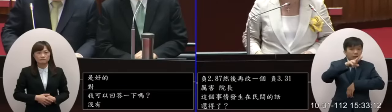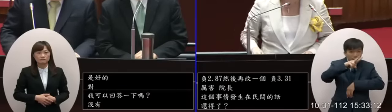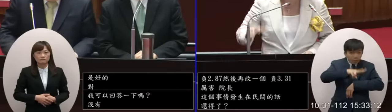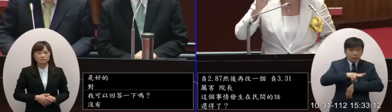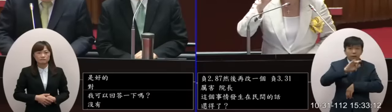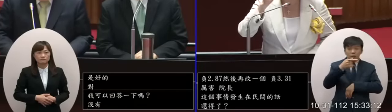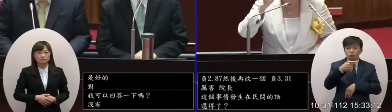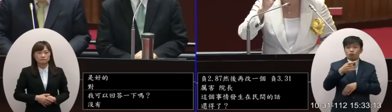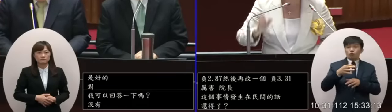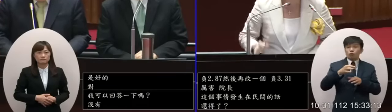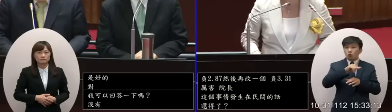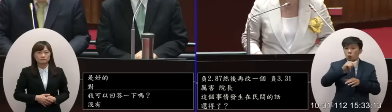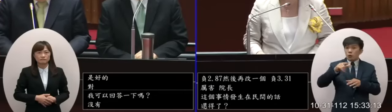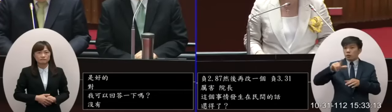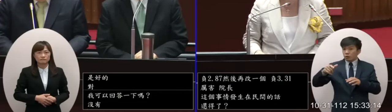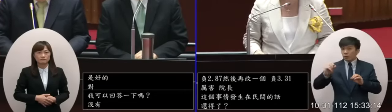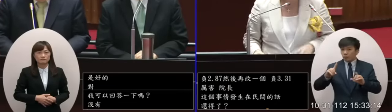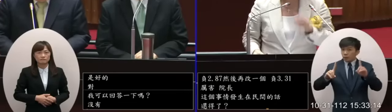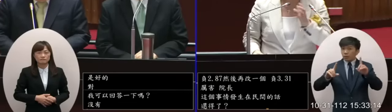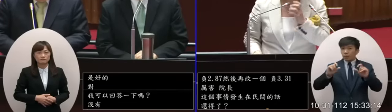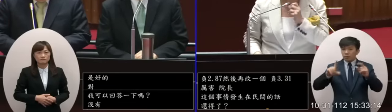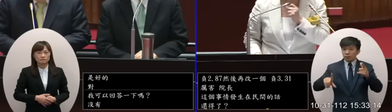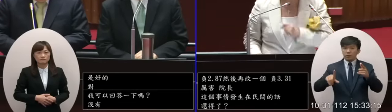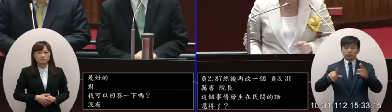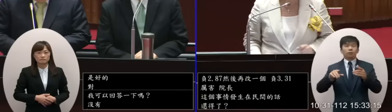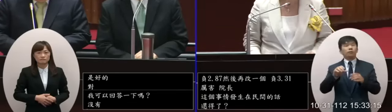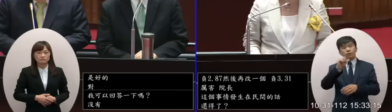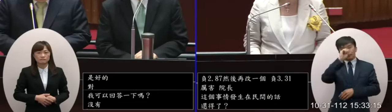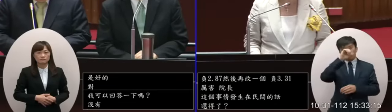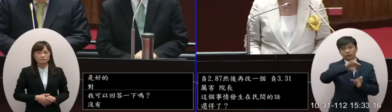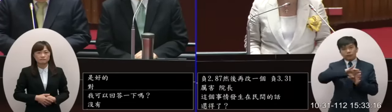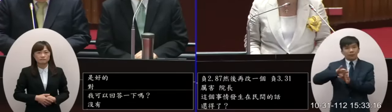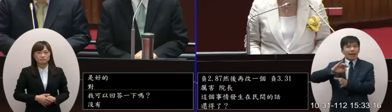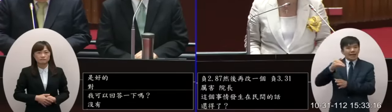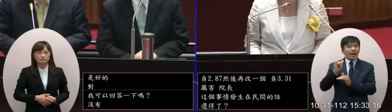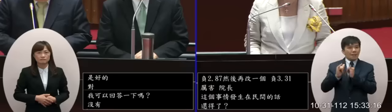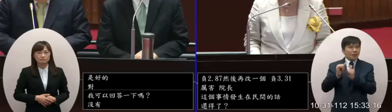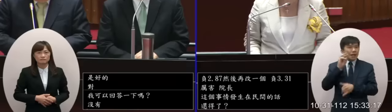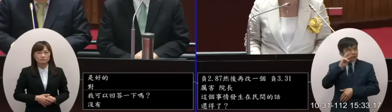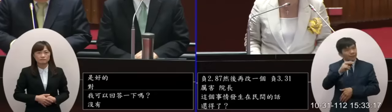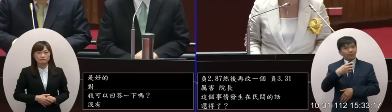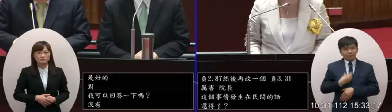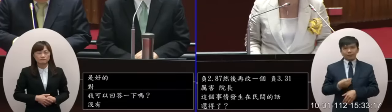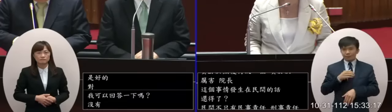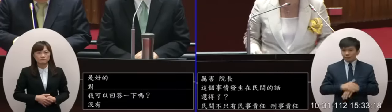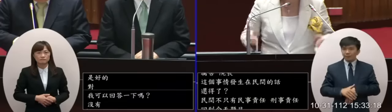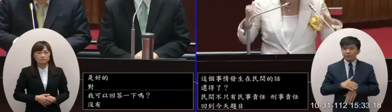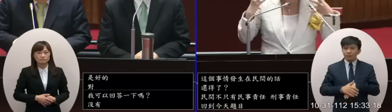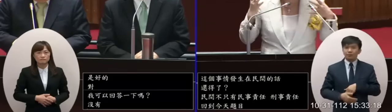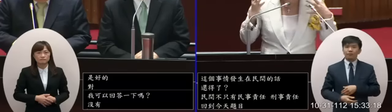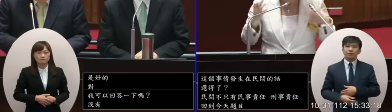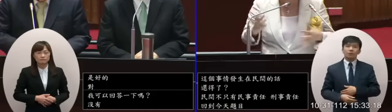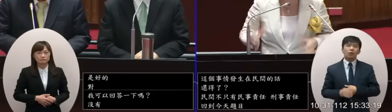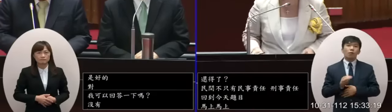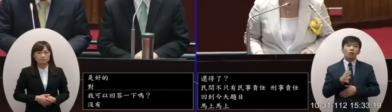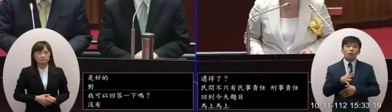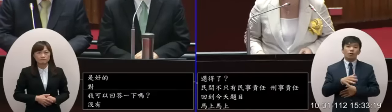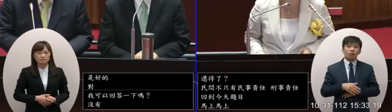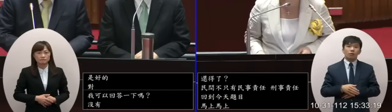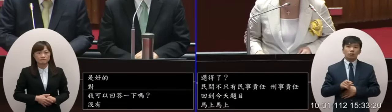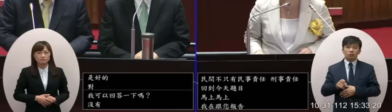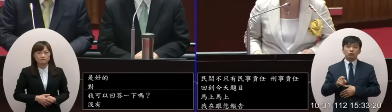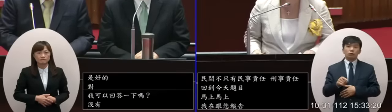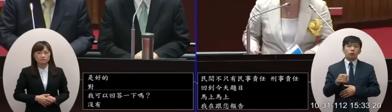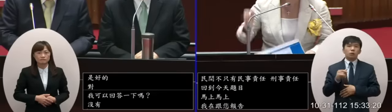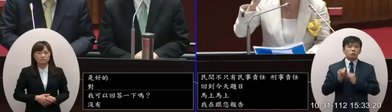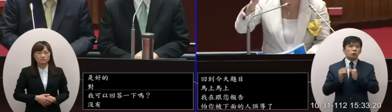没有问题。但是院长，我就要再提到这个东西会让民间很痛心。为什么民间很痛心呢？因为体感